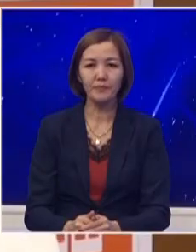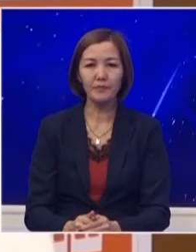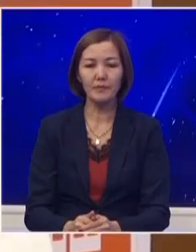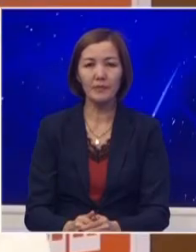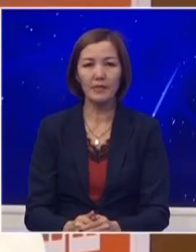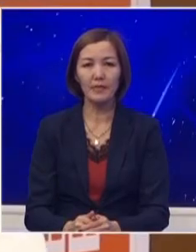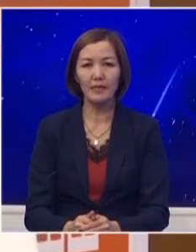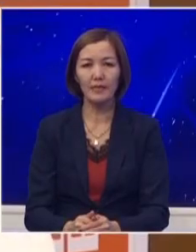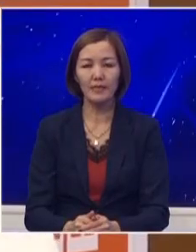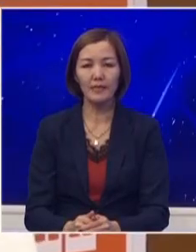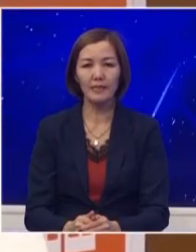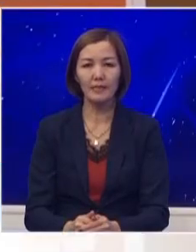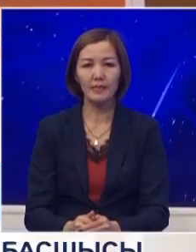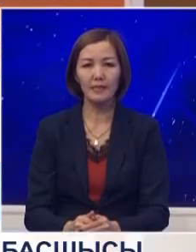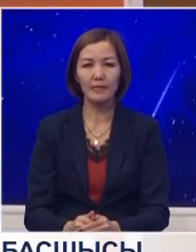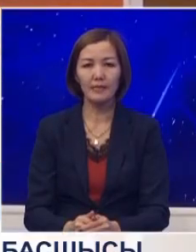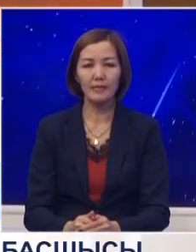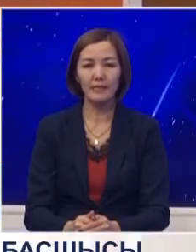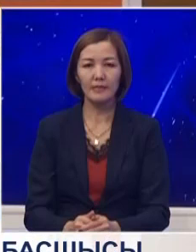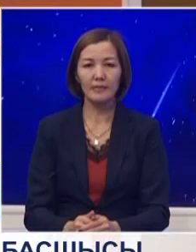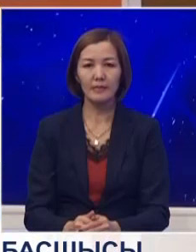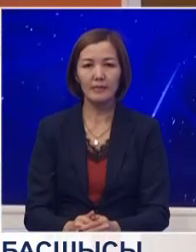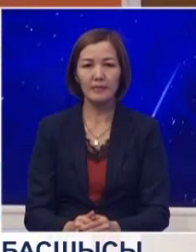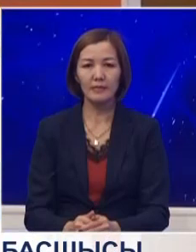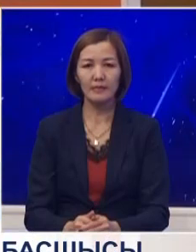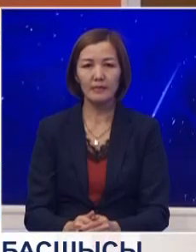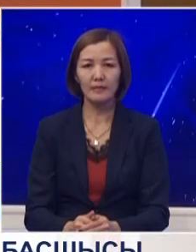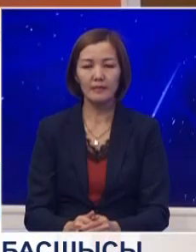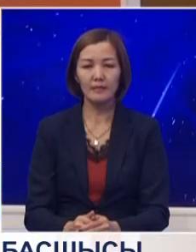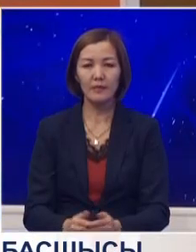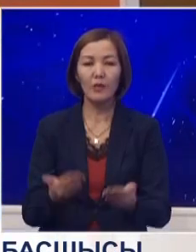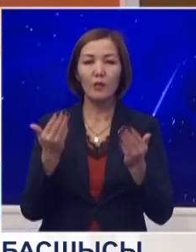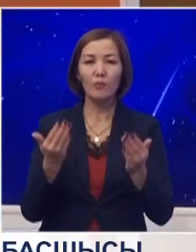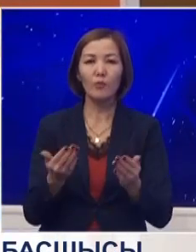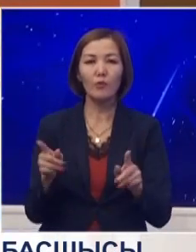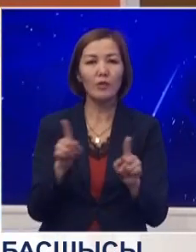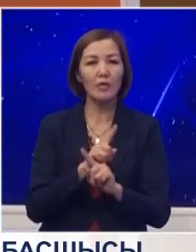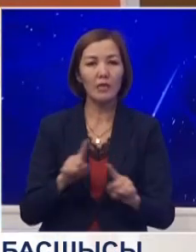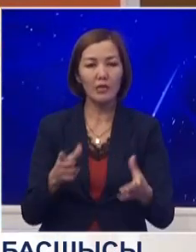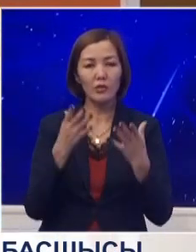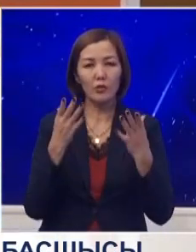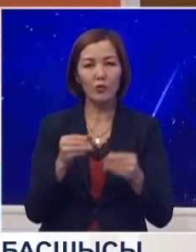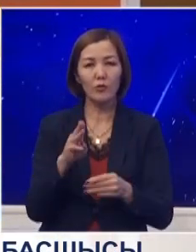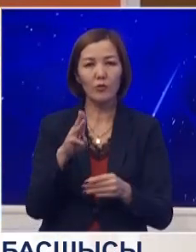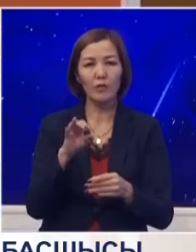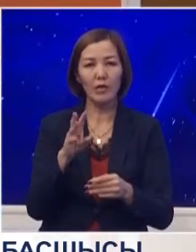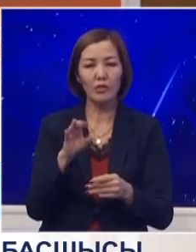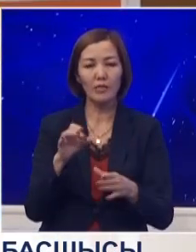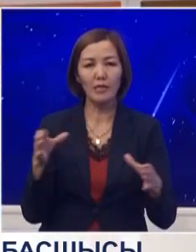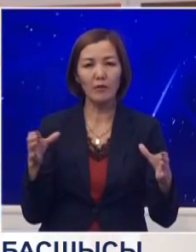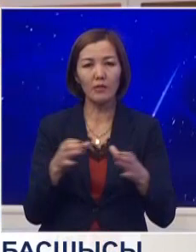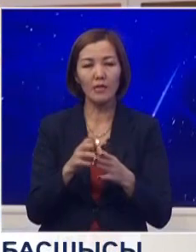Сегодня очень интересный день. Мы приветствуем делегацию из Таджикистана. Бүгін өте ерекше күн. Біз Тәжікстаннан келген делегацияны